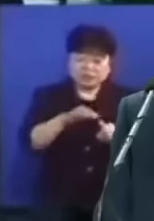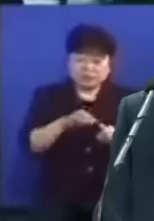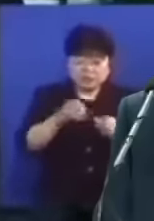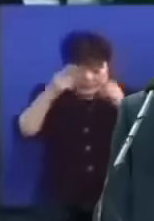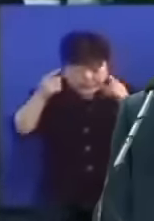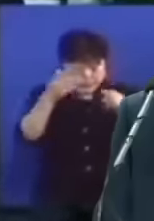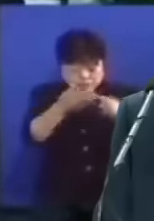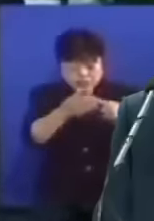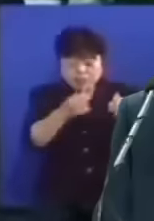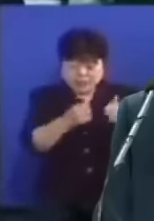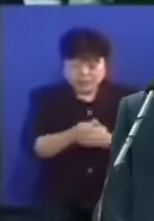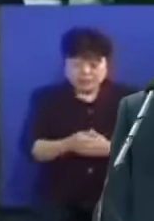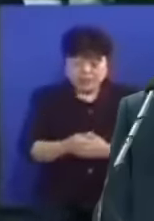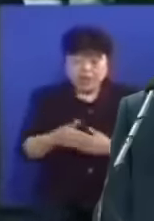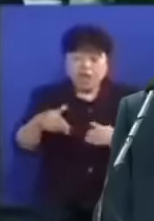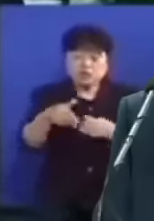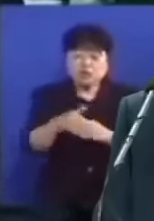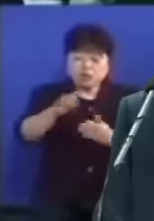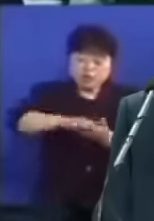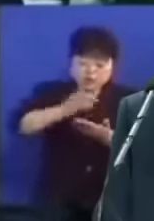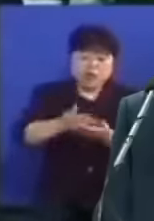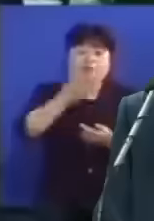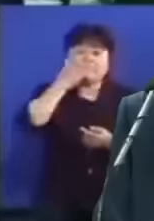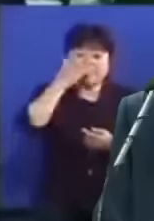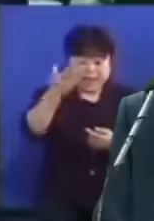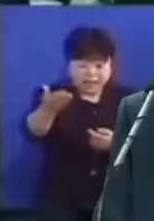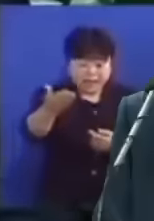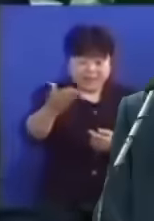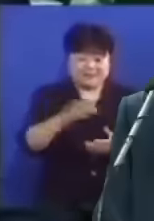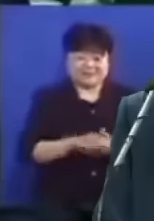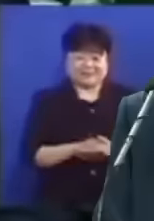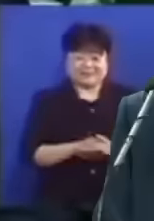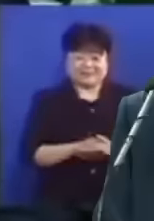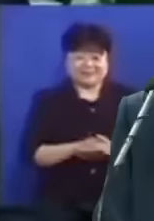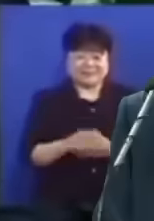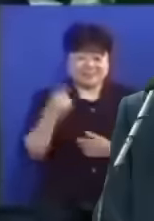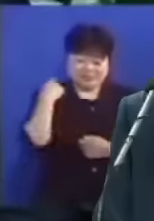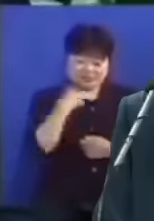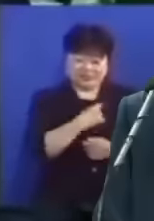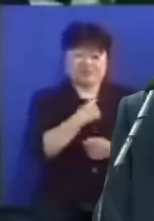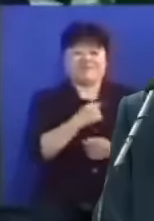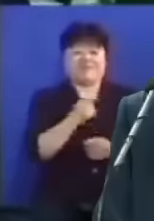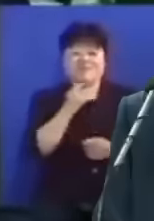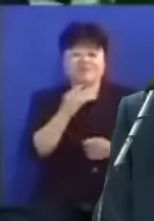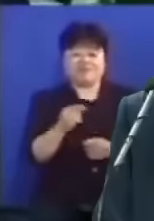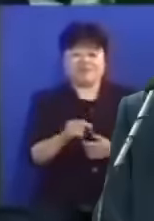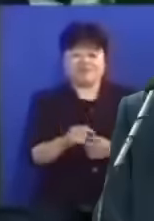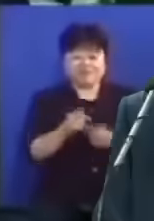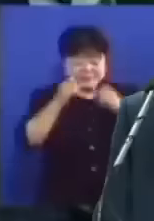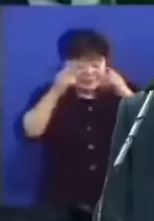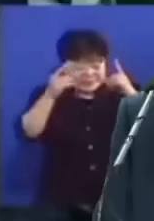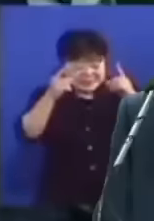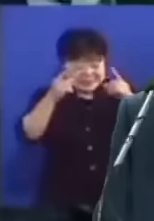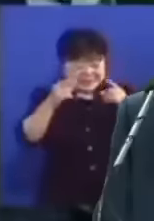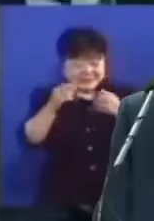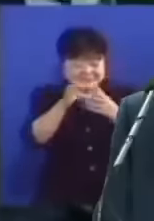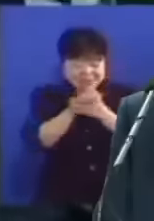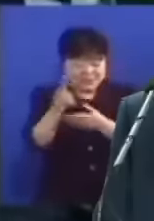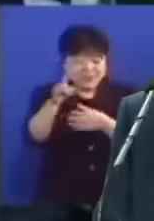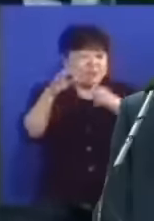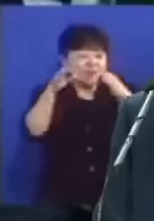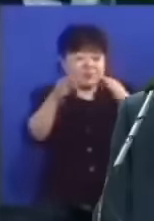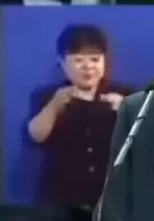때문에 종교개혁이 일어난 것입니다. 그래서 마틴 루터가 일어나서 기도하고 찬미를 부르기